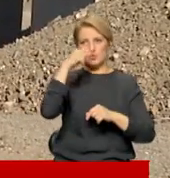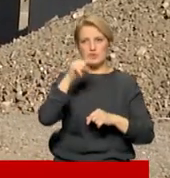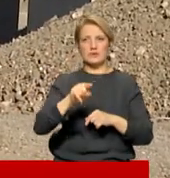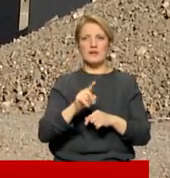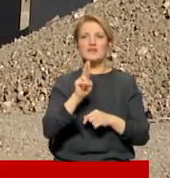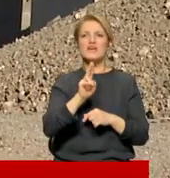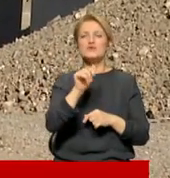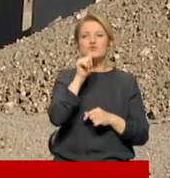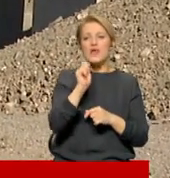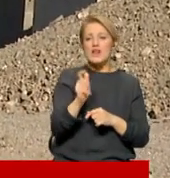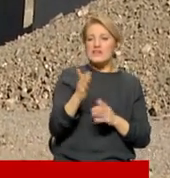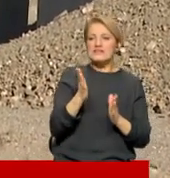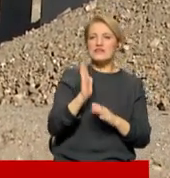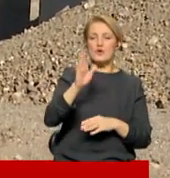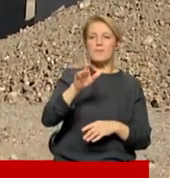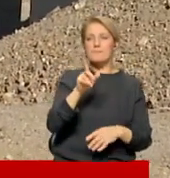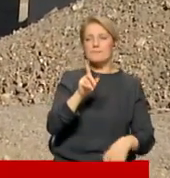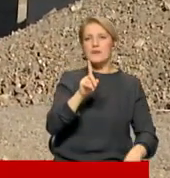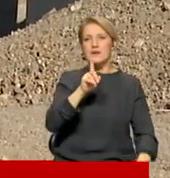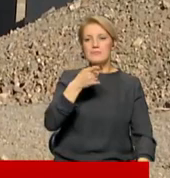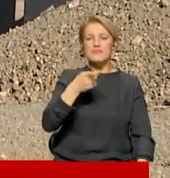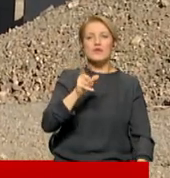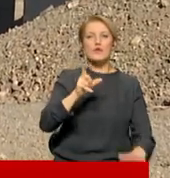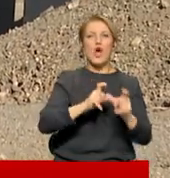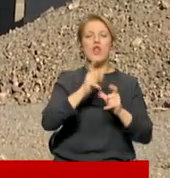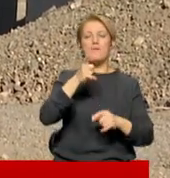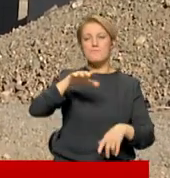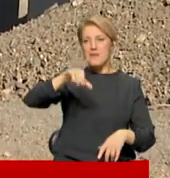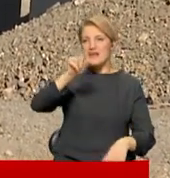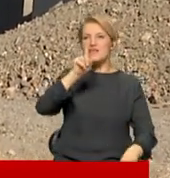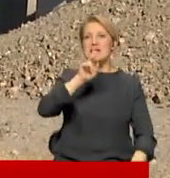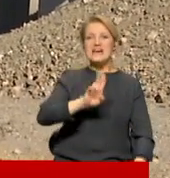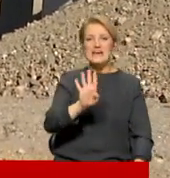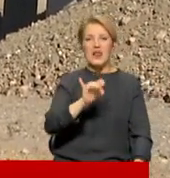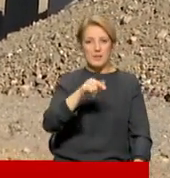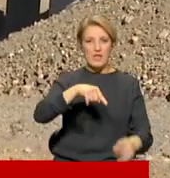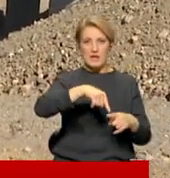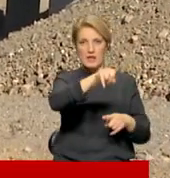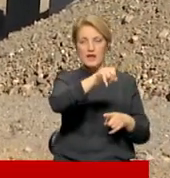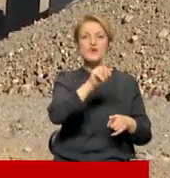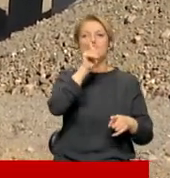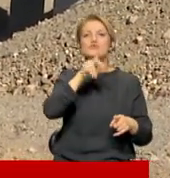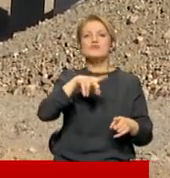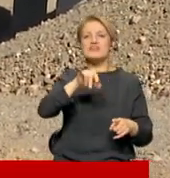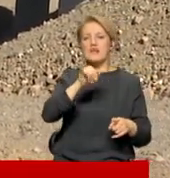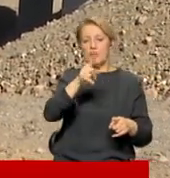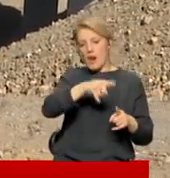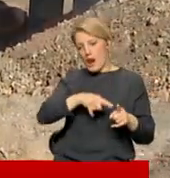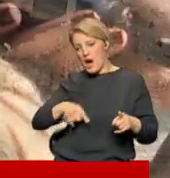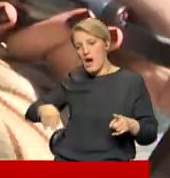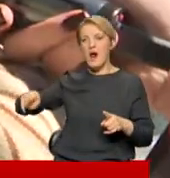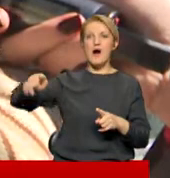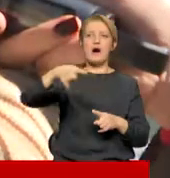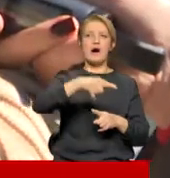ya da suya 7 suya şu anda Bingöl merkezden 180 kilometre olarak gidiyoruz 40 kilometrelik yolu 180 Evet 180 kilometre olarak